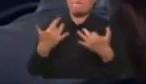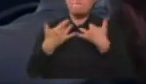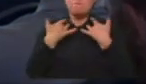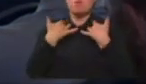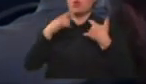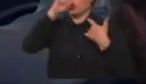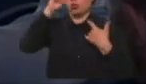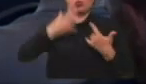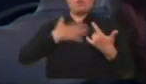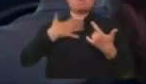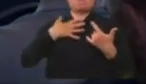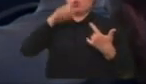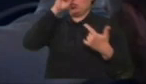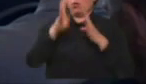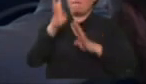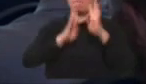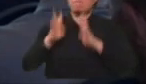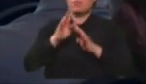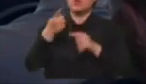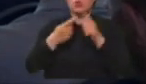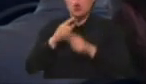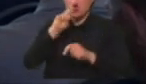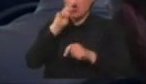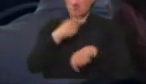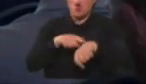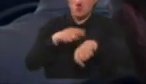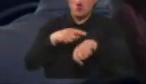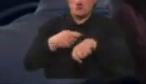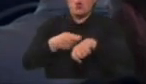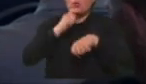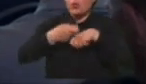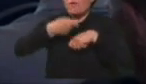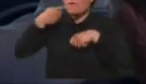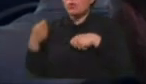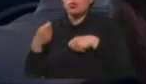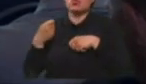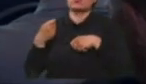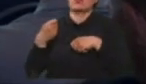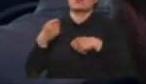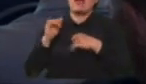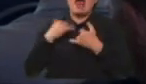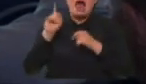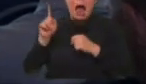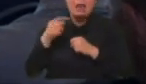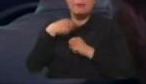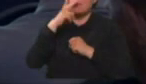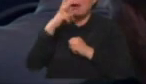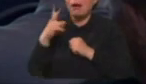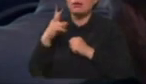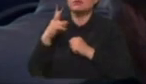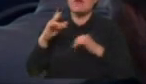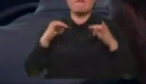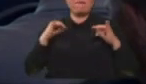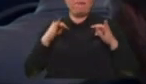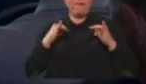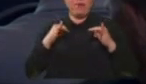odczucia pasażerów, nawet jeżeli ta podróż jest trochę wydłużona, to biorąc pod uwagę